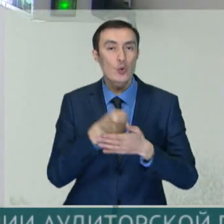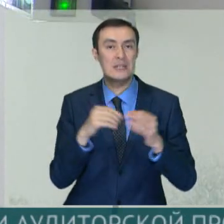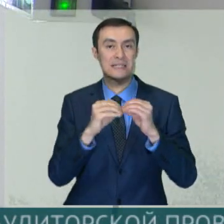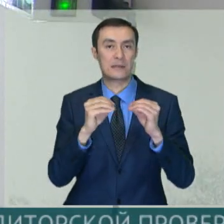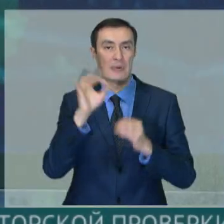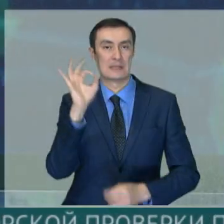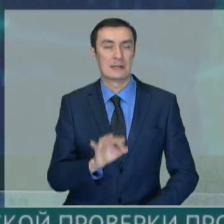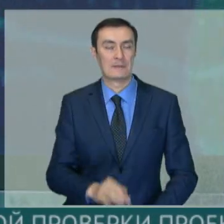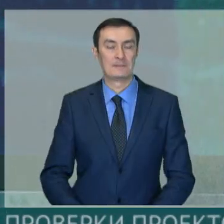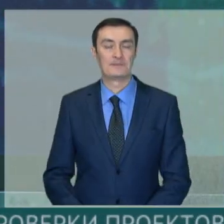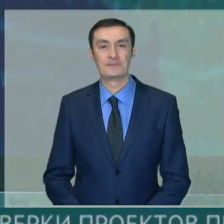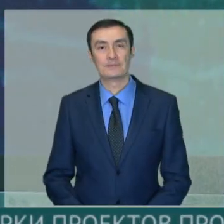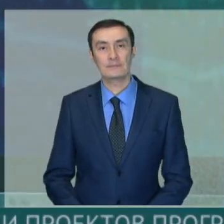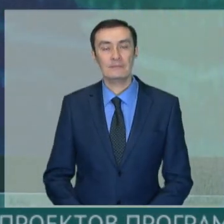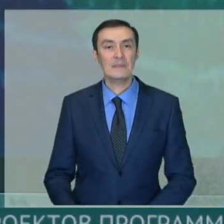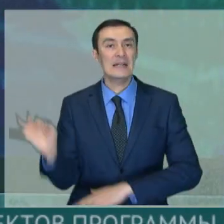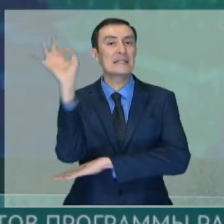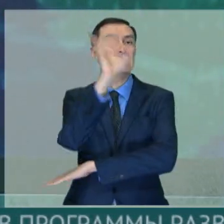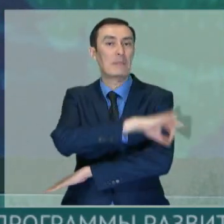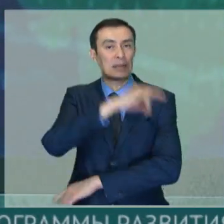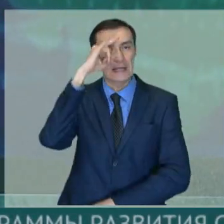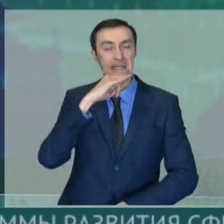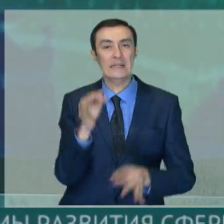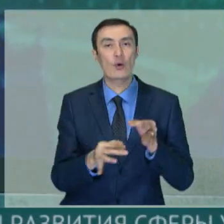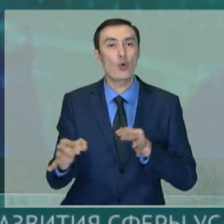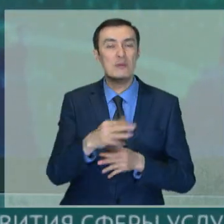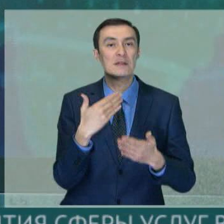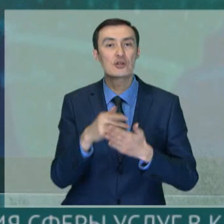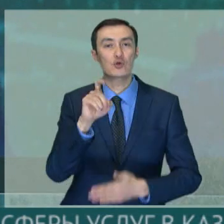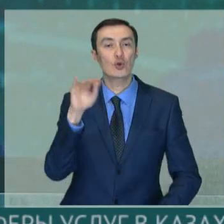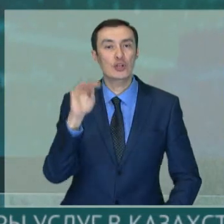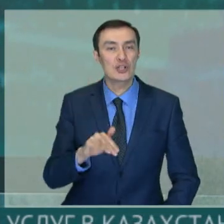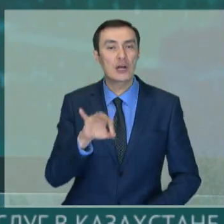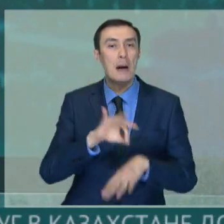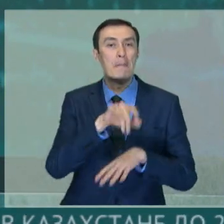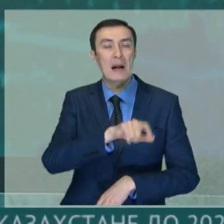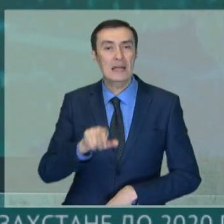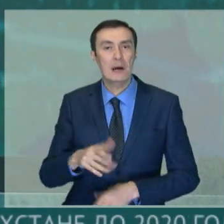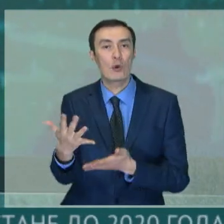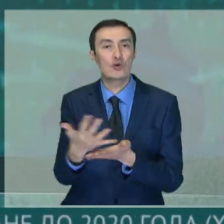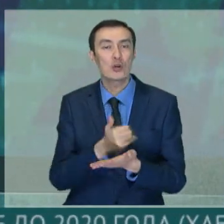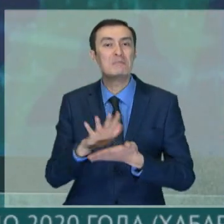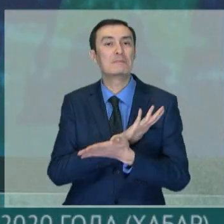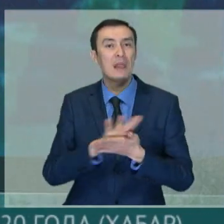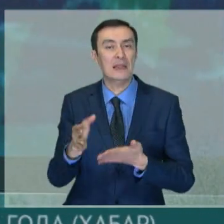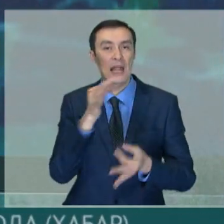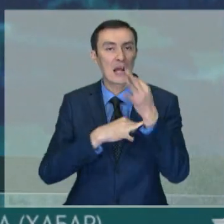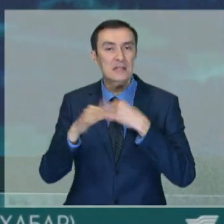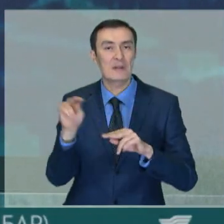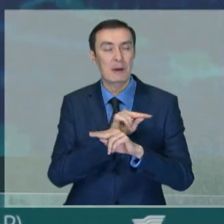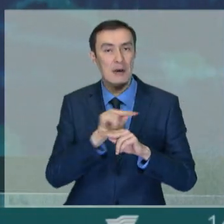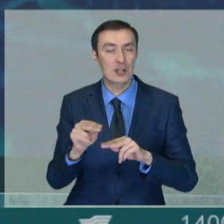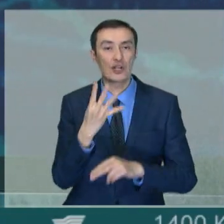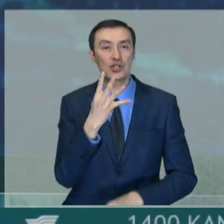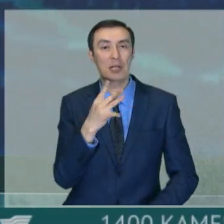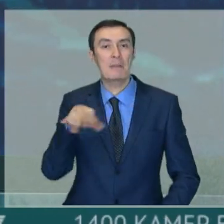10%. В Западно-Казахстанской области почти 100 тысяч больных получают бесплатные лекарственные препараты. На